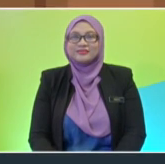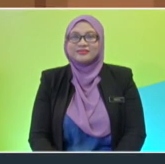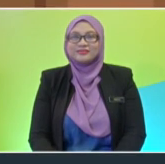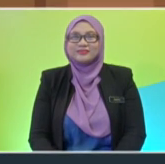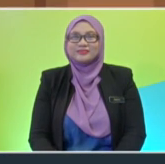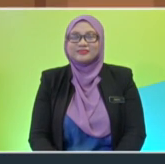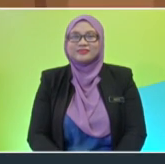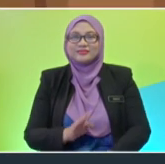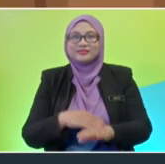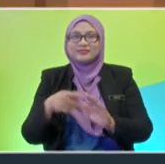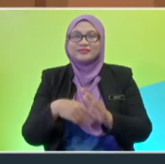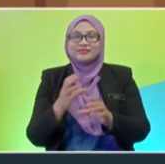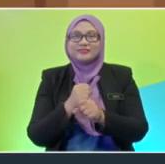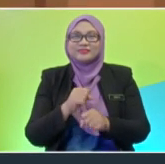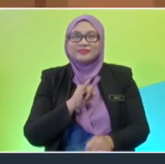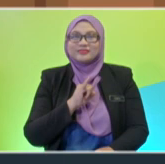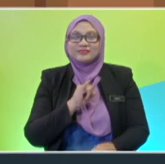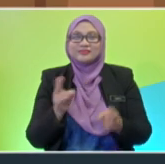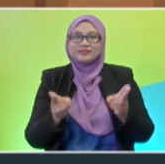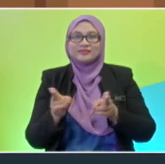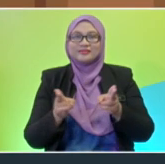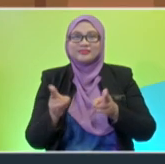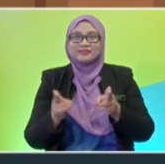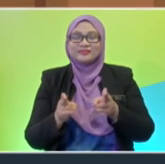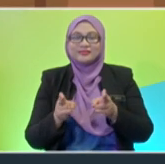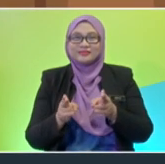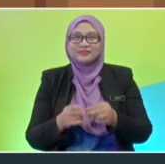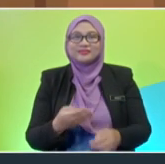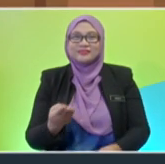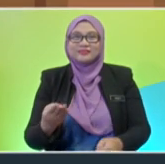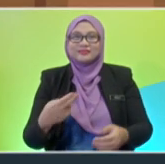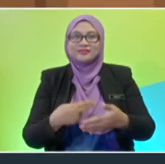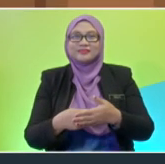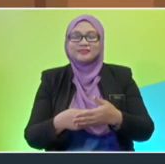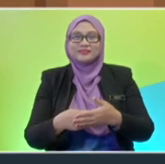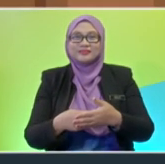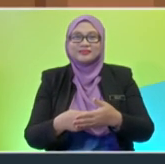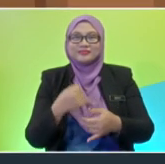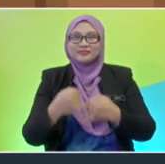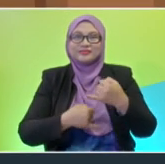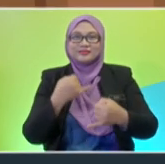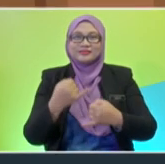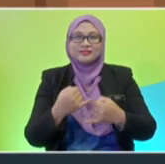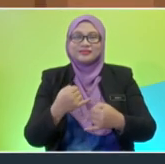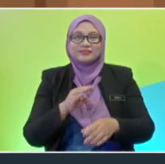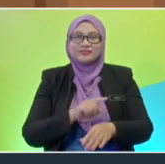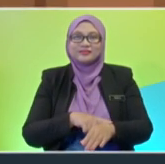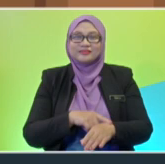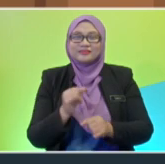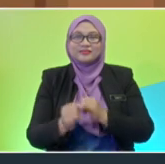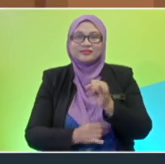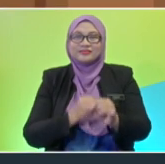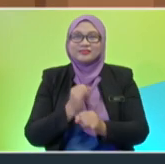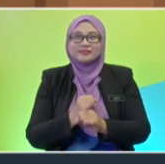pada pendapat saya usaha beliau hingga berjaya di peringkat antara bangsa ialah beliau menjalankan kegiatan di bidang